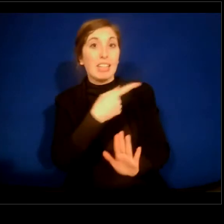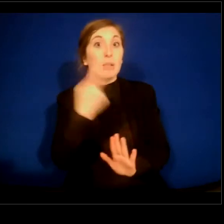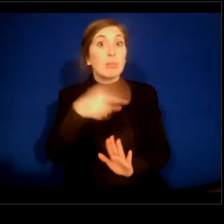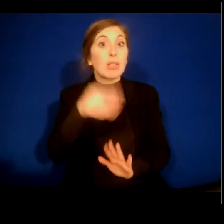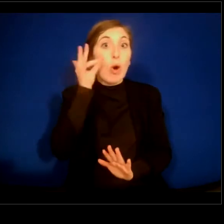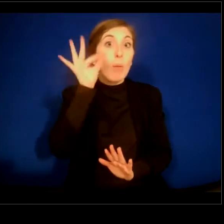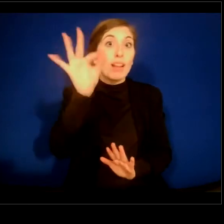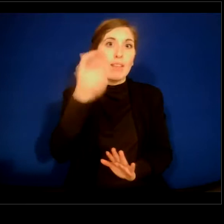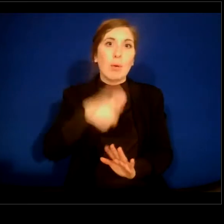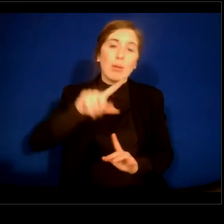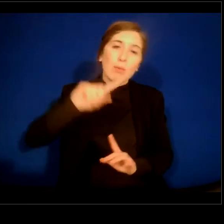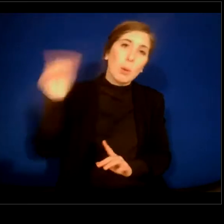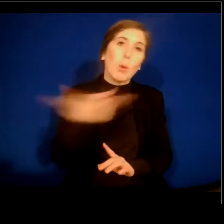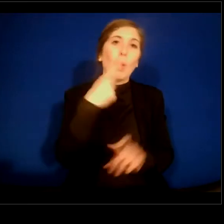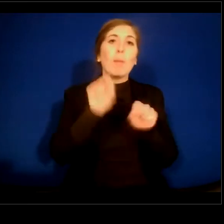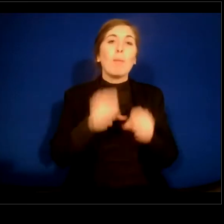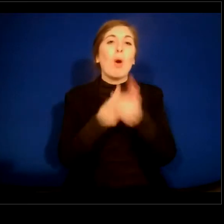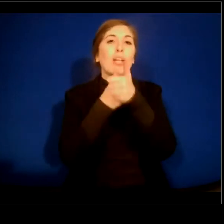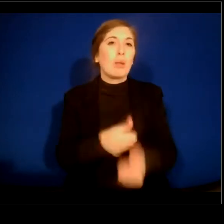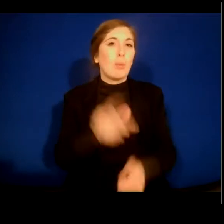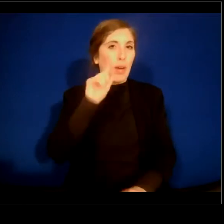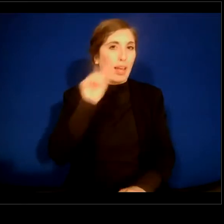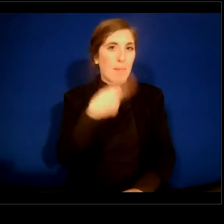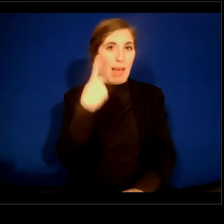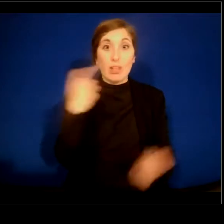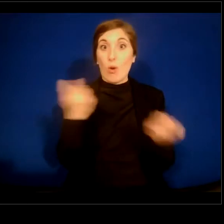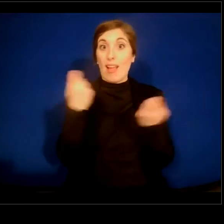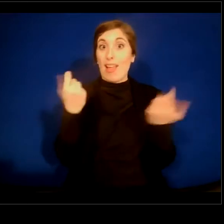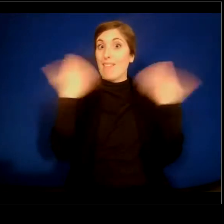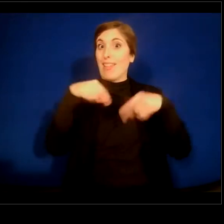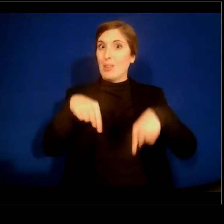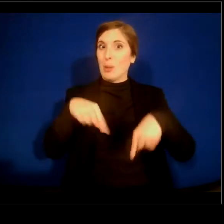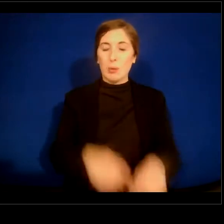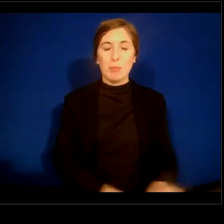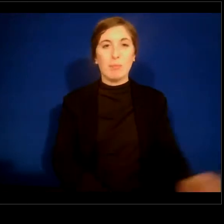tutti possano seguire al meglio l'evento di questa sera.